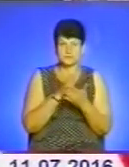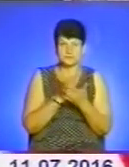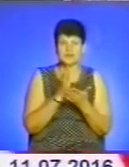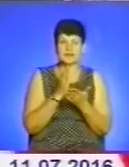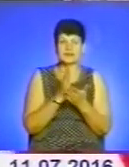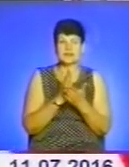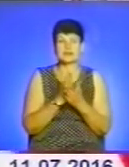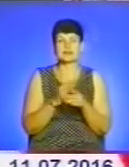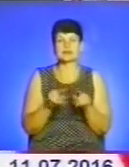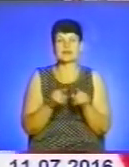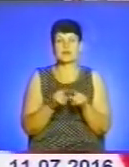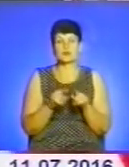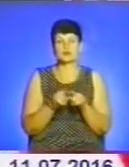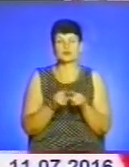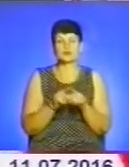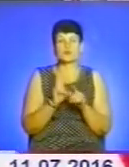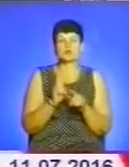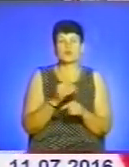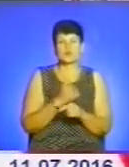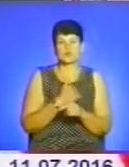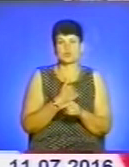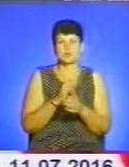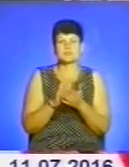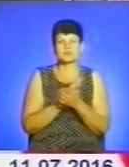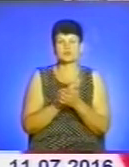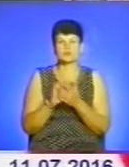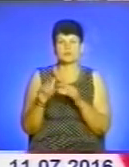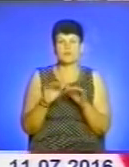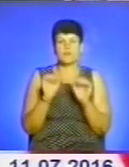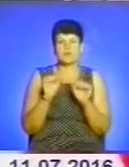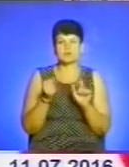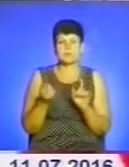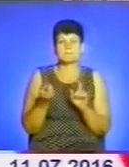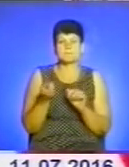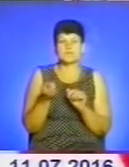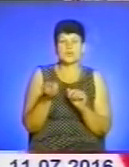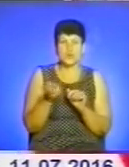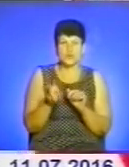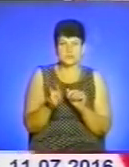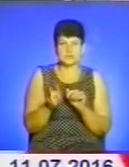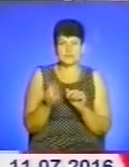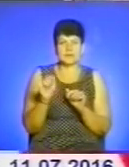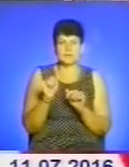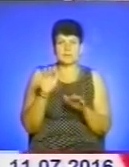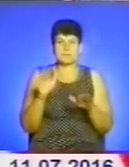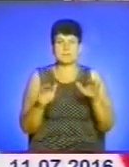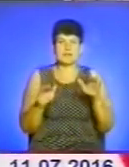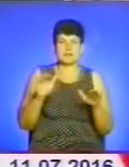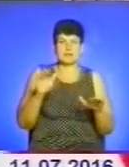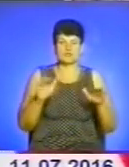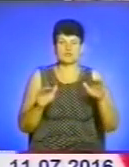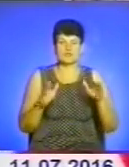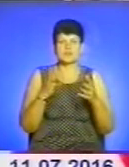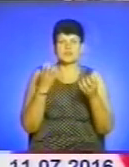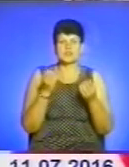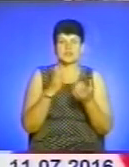ліній слеклайну натягнуто для того, щоб будь-хто бажаючи, це безкоштовні речі, можна підходити і там балансувати. І є ще такі штуки,